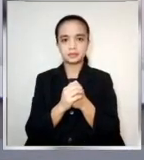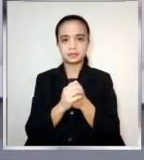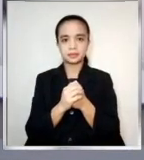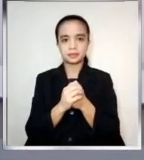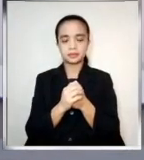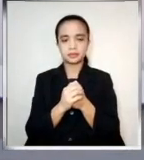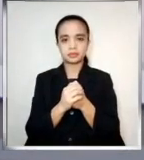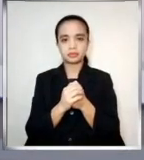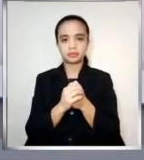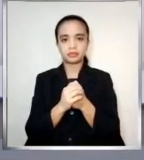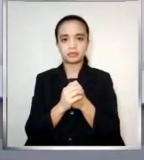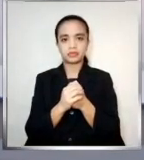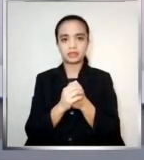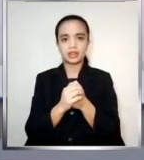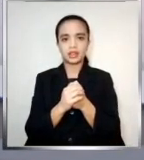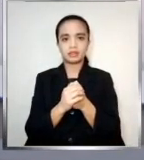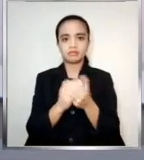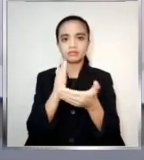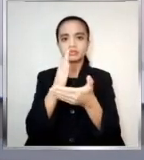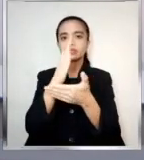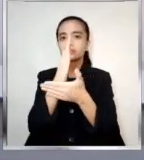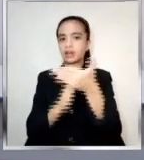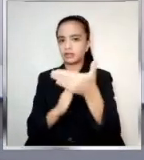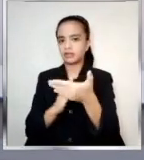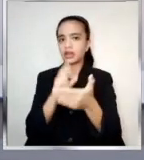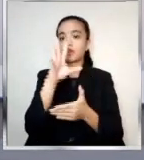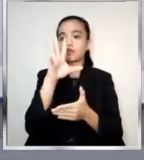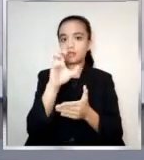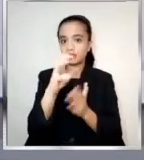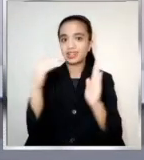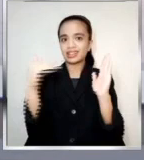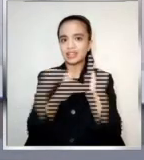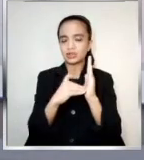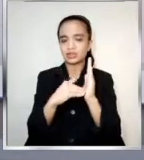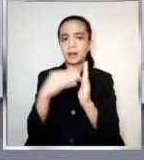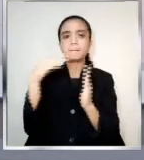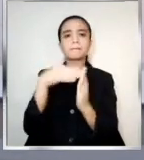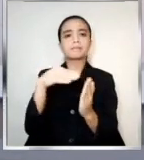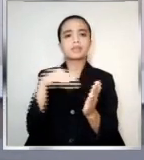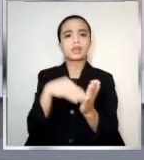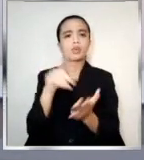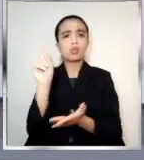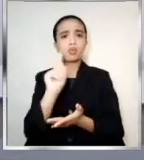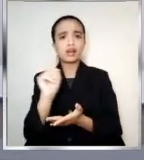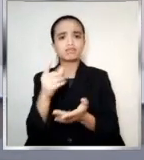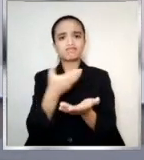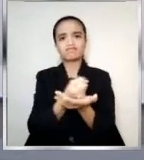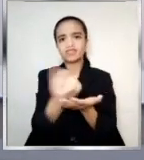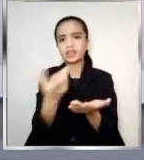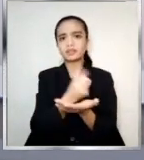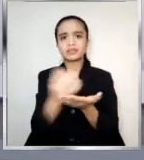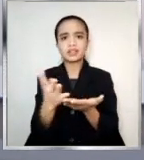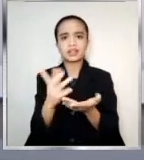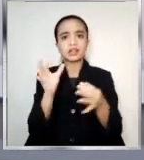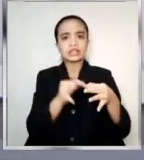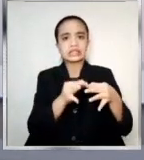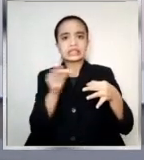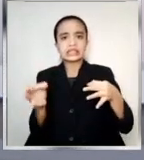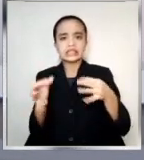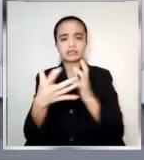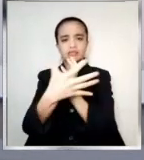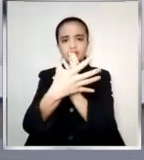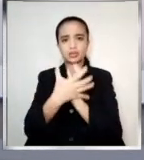Halos kalahating bilyong piso na ang nagagastos ng gobyerno sa naging extended na quarantine ng